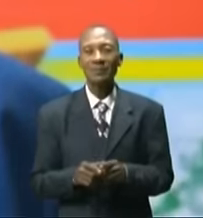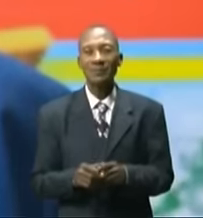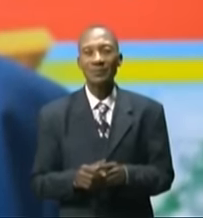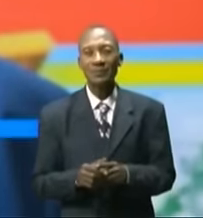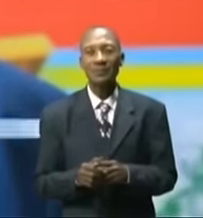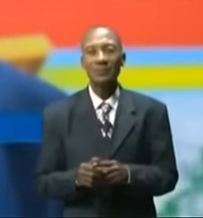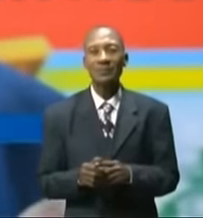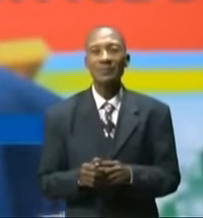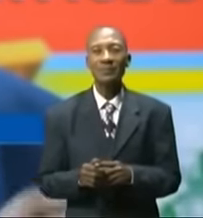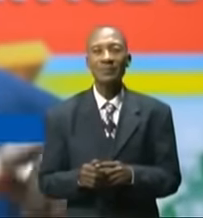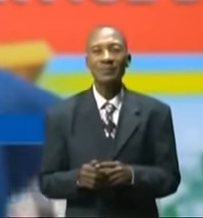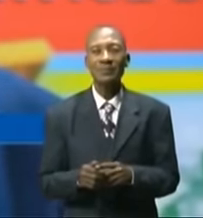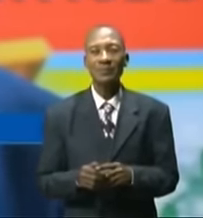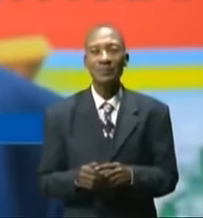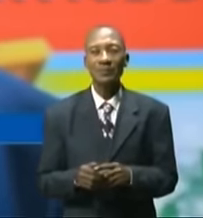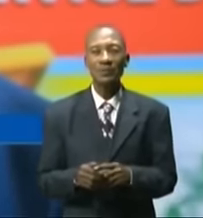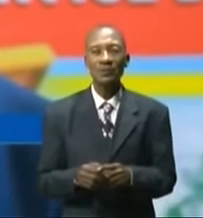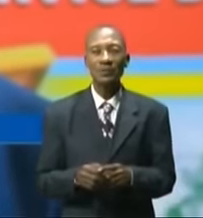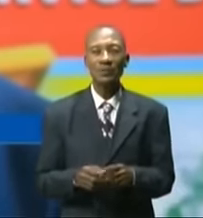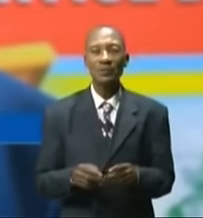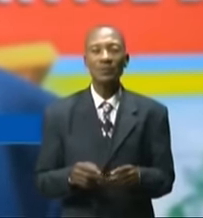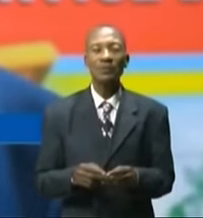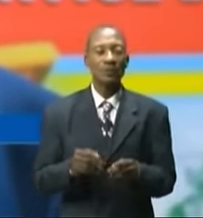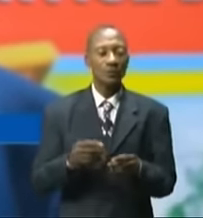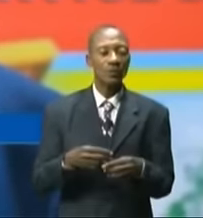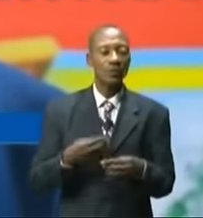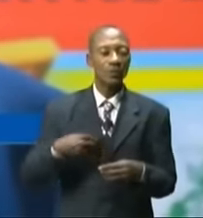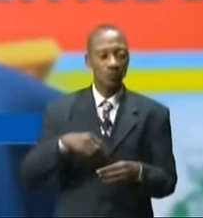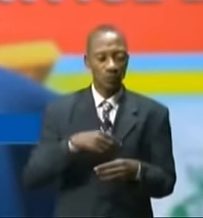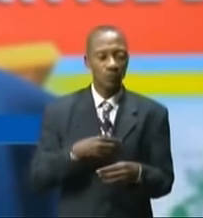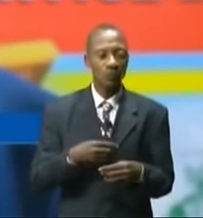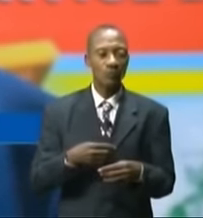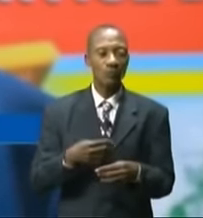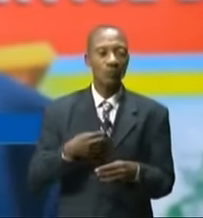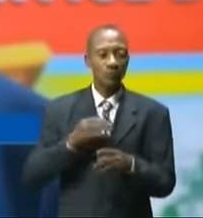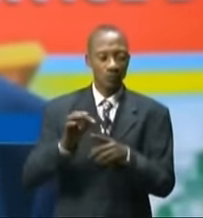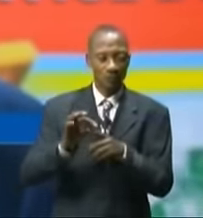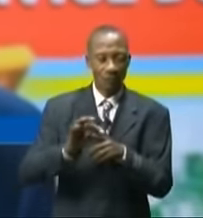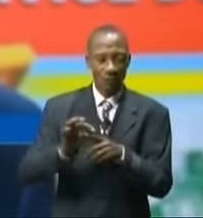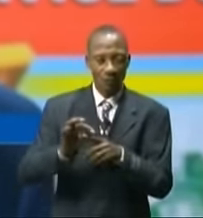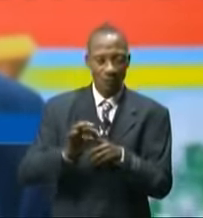bien formés, ils peuvent créer des richesses. C'est aussi l'occasion